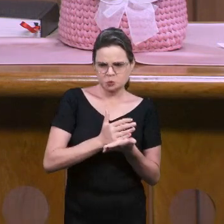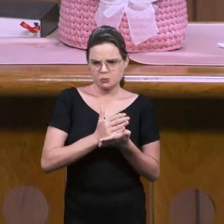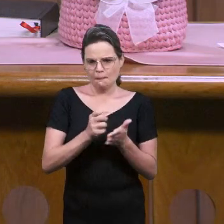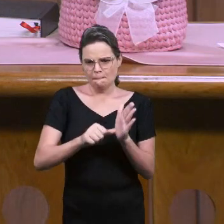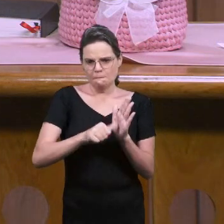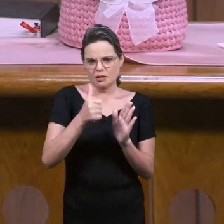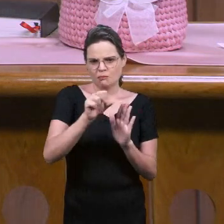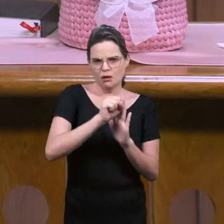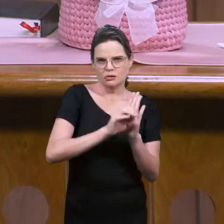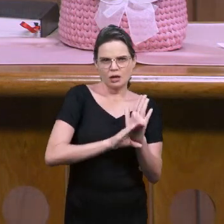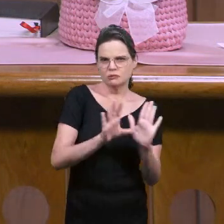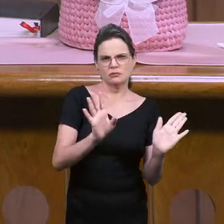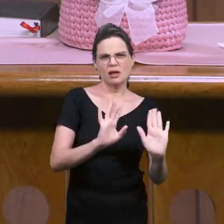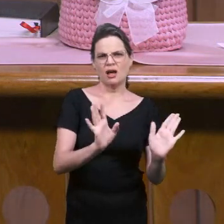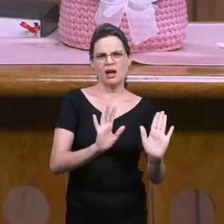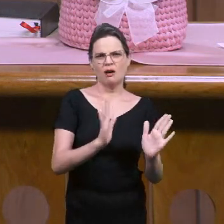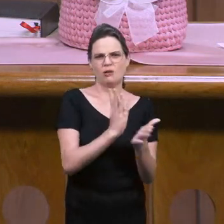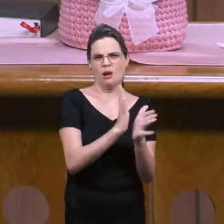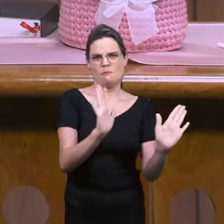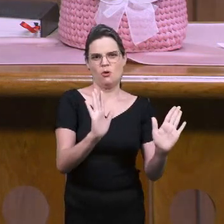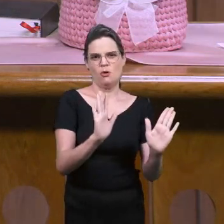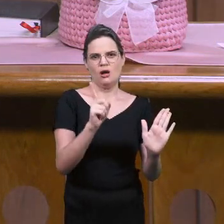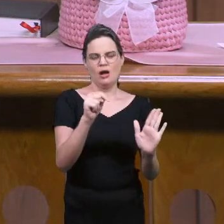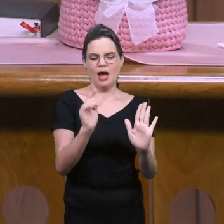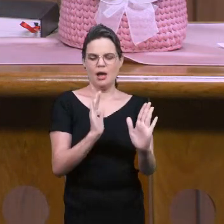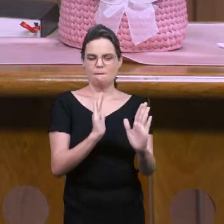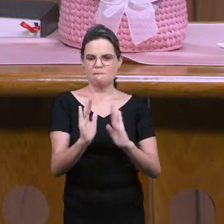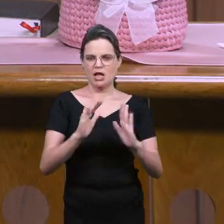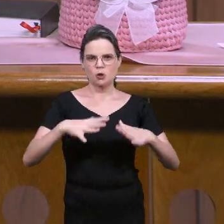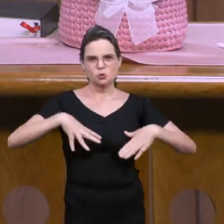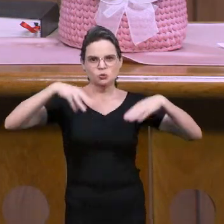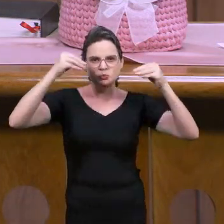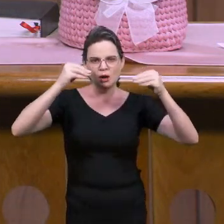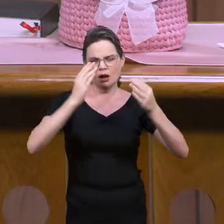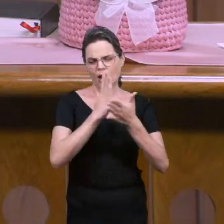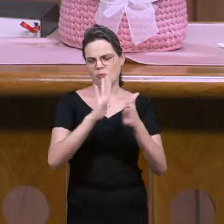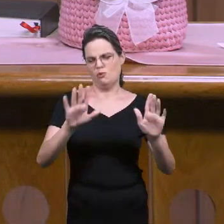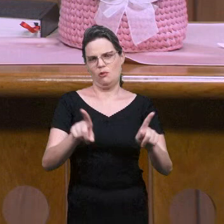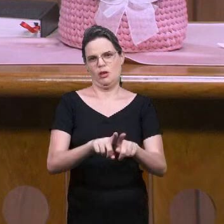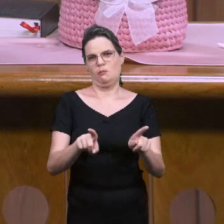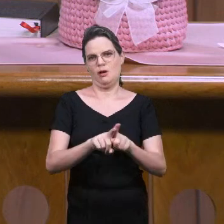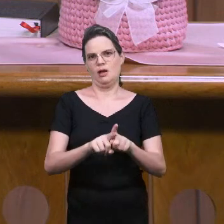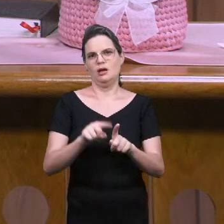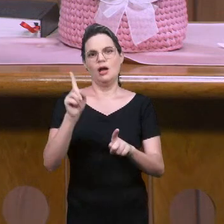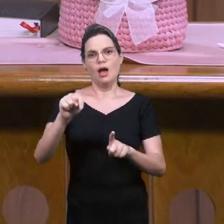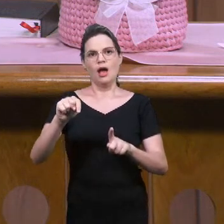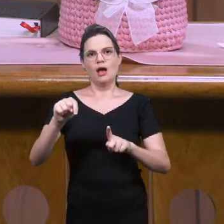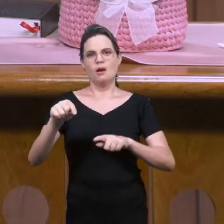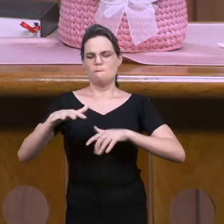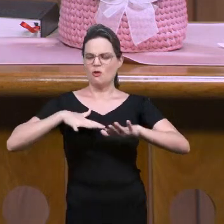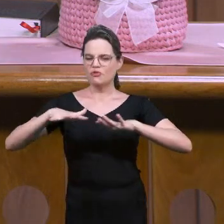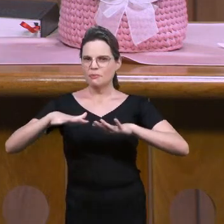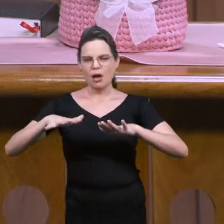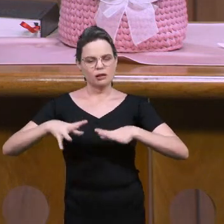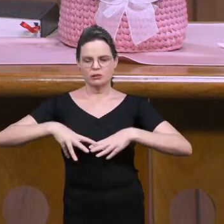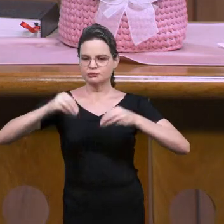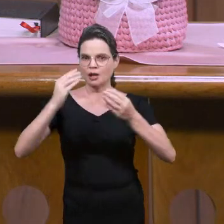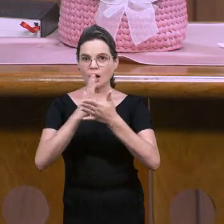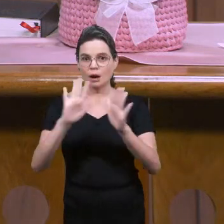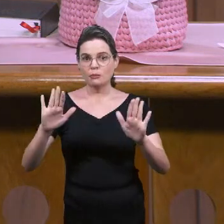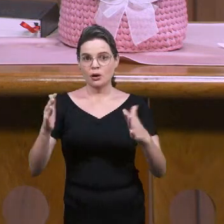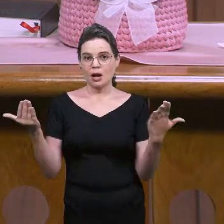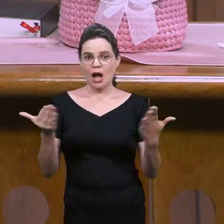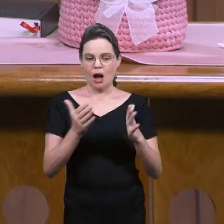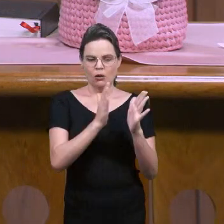1er siècle, nous sommes dans la période médiévale, non, c'est déjà passé. Nous sommes dans les grands mouvements, c'est